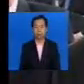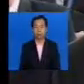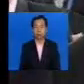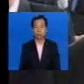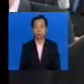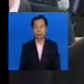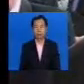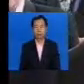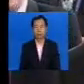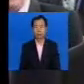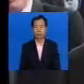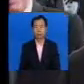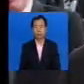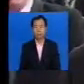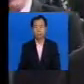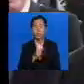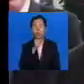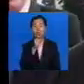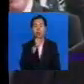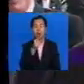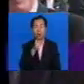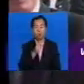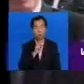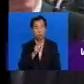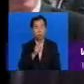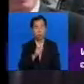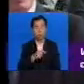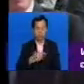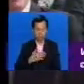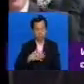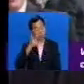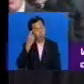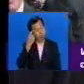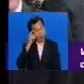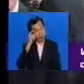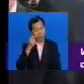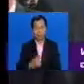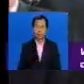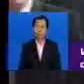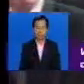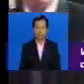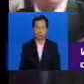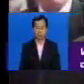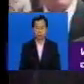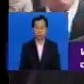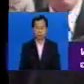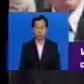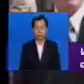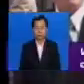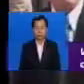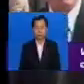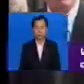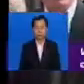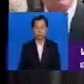มีชื่อเป็นรองเขาจริง ไม่รู้เหมือนกันผมไม่รู้กันนะก็คงเขียนจะหลุดหรือว่า จริ